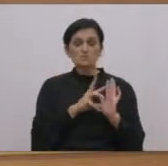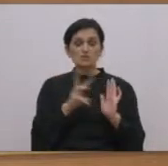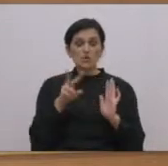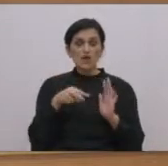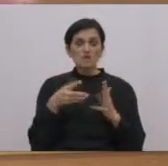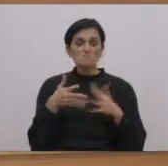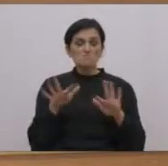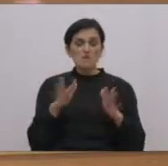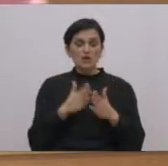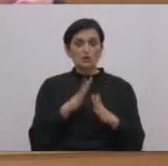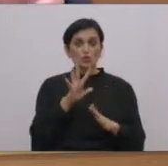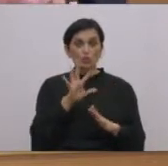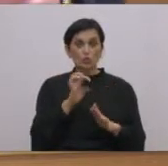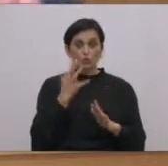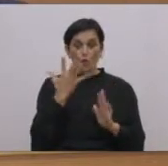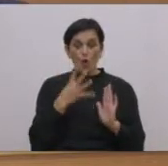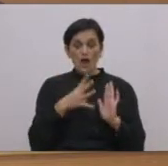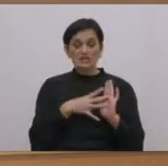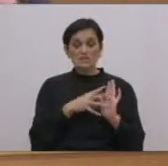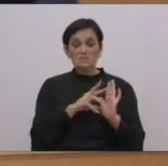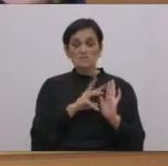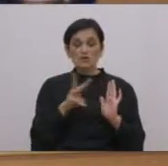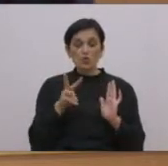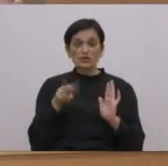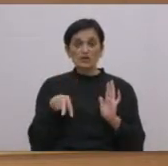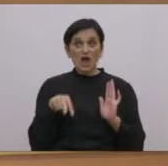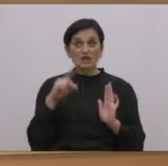ჯდება. 559 მილიონი ლარი.